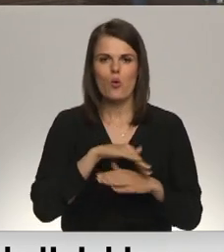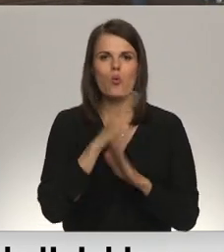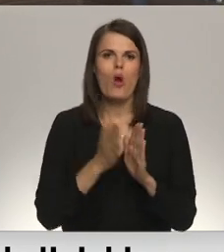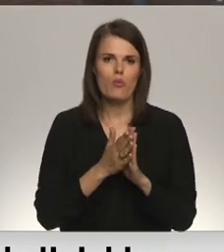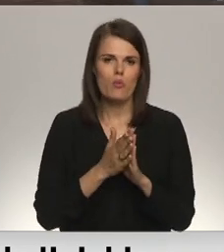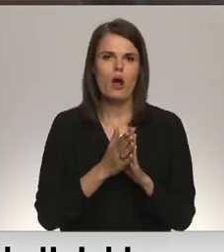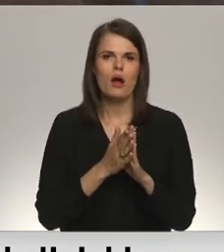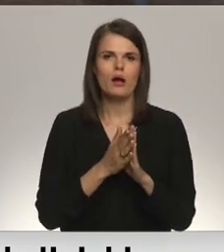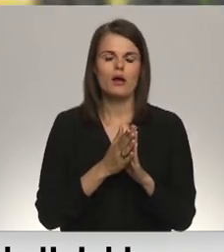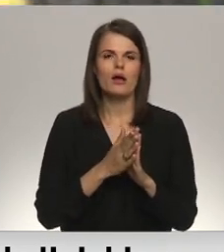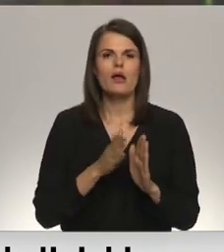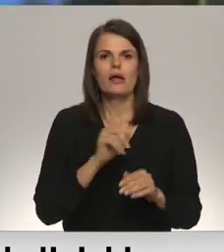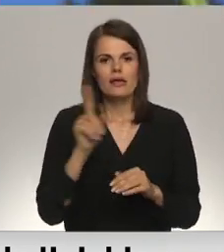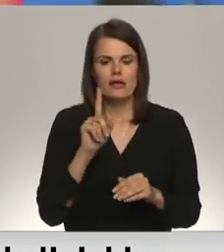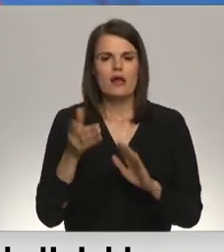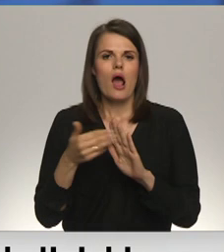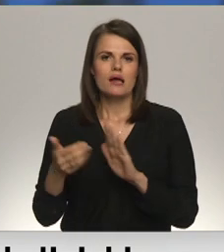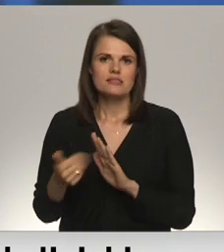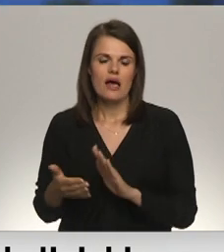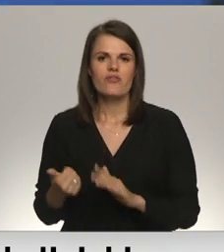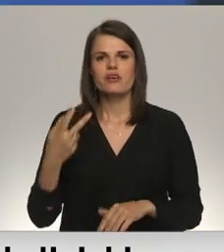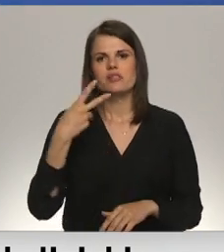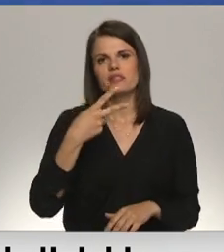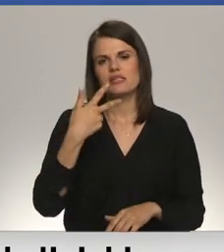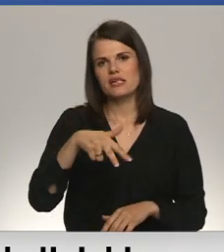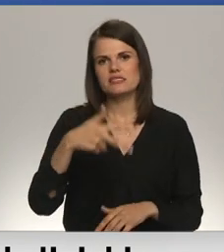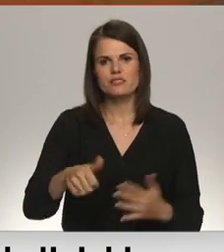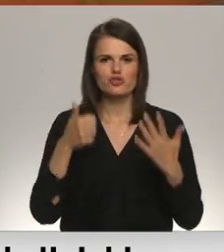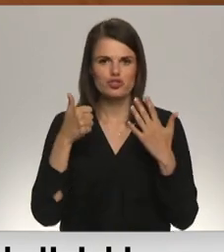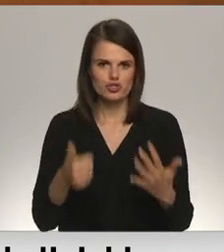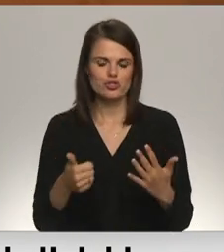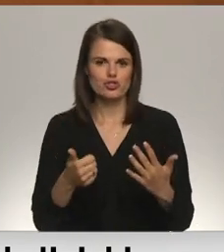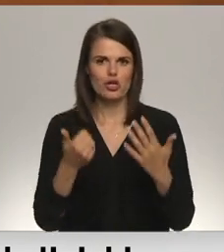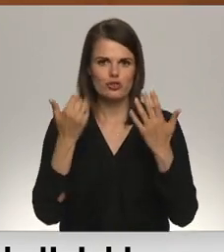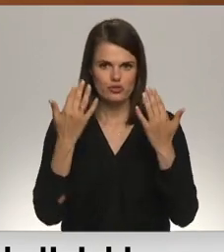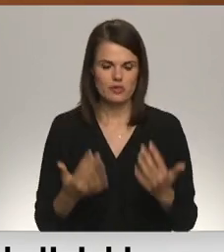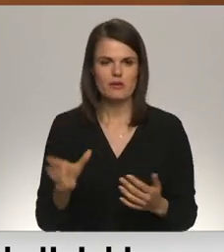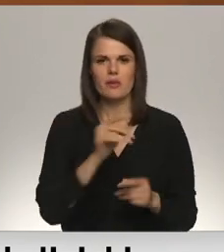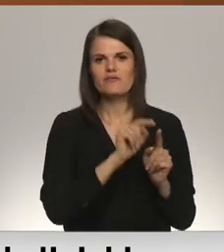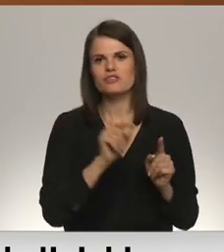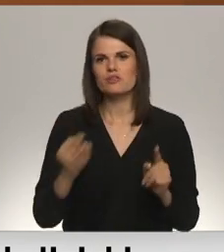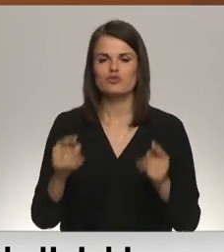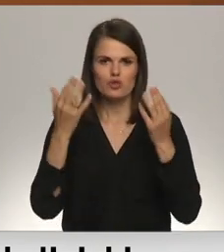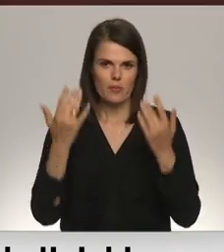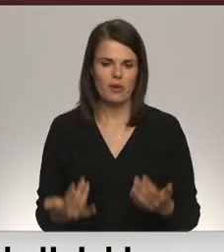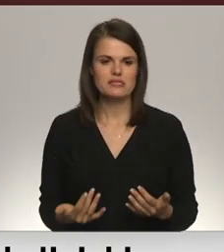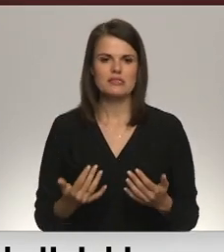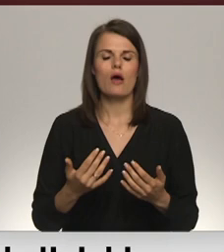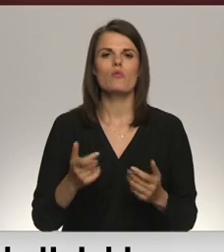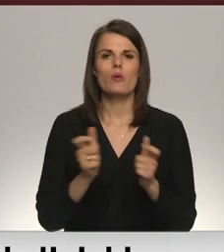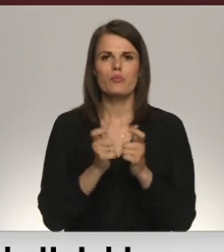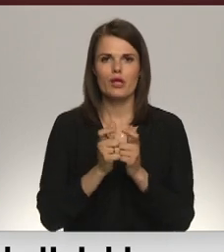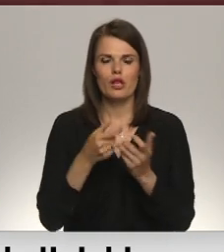Kopumā ir atcelti 36 pasākumi. Par visiem šiem pasākumiem